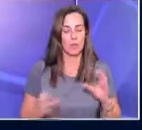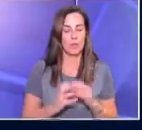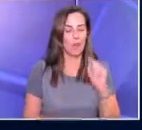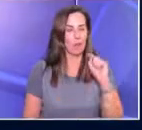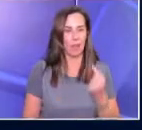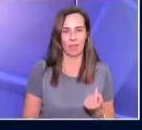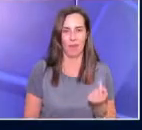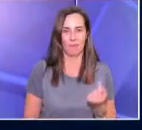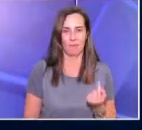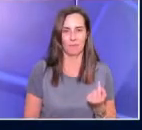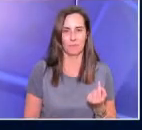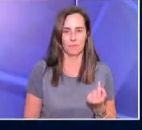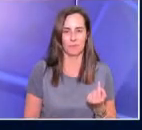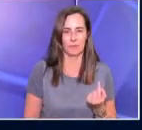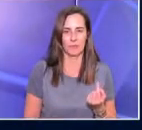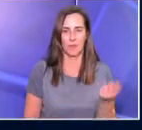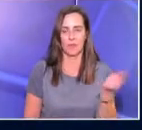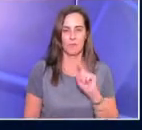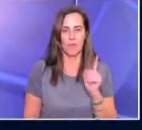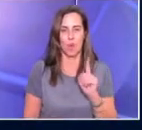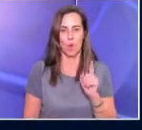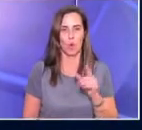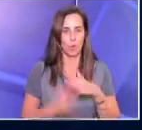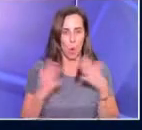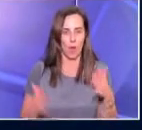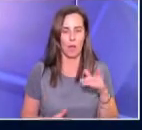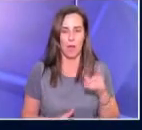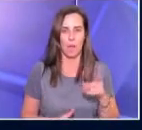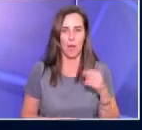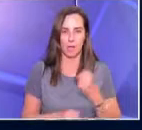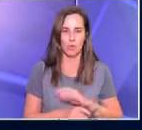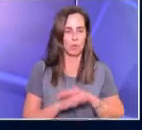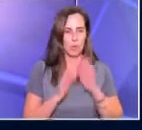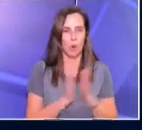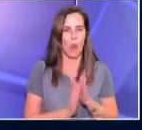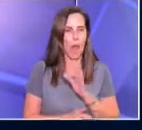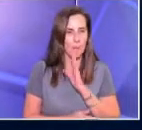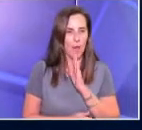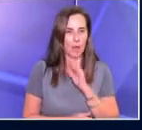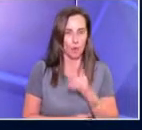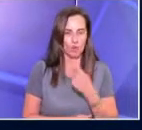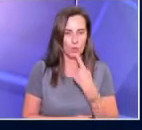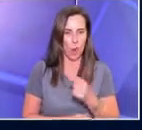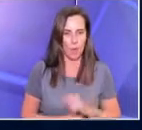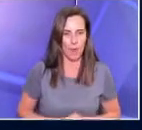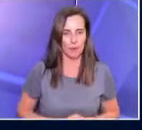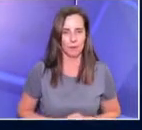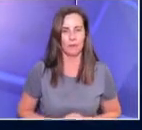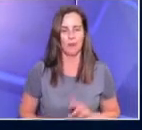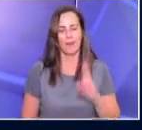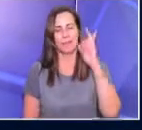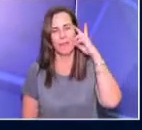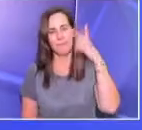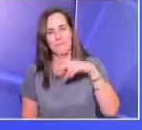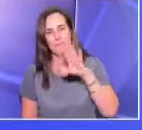קטנה, והם לא מרכזית, והם חוללו את כל אותן בעיות של מה שאתה מדבר עליהם, אני מבין, אבל